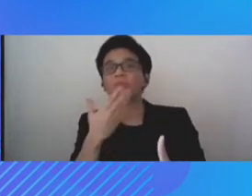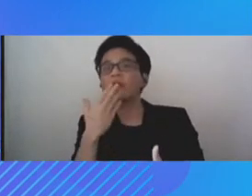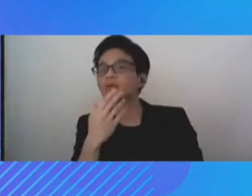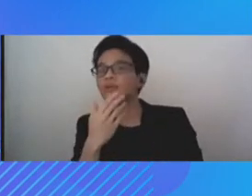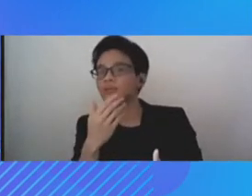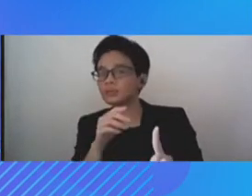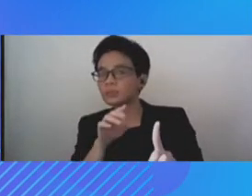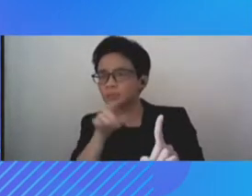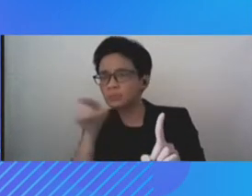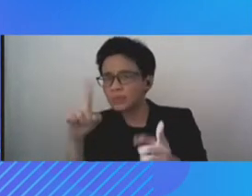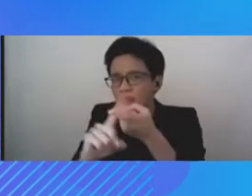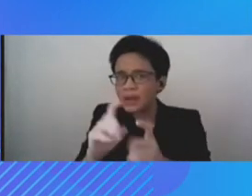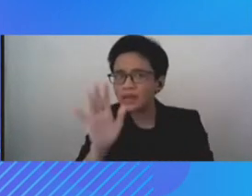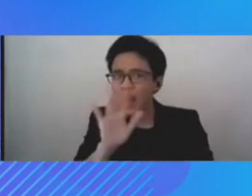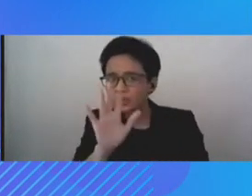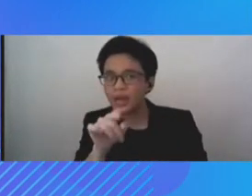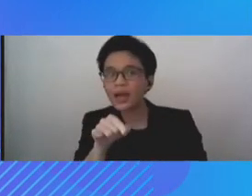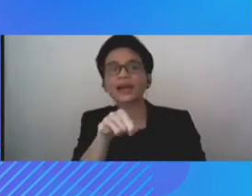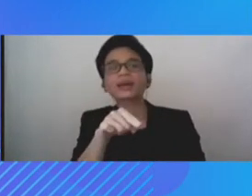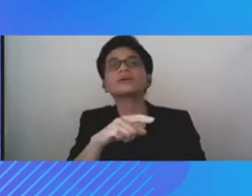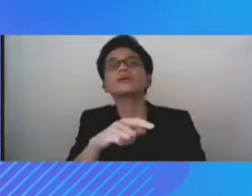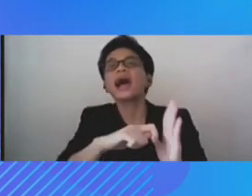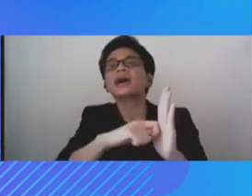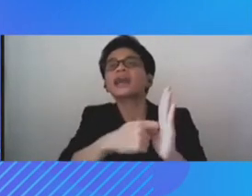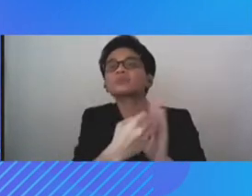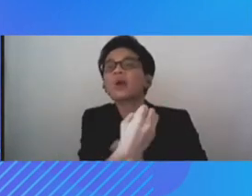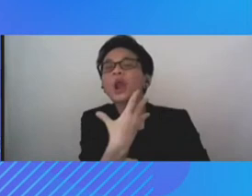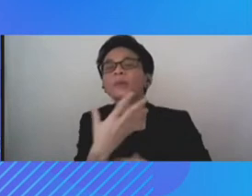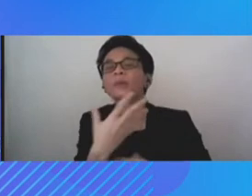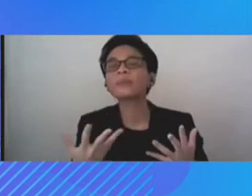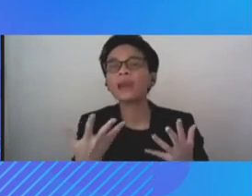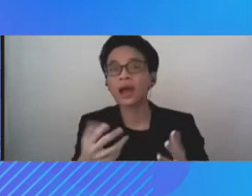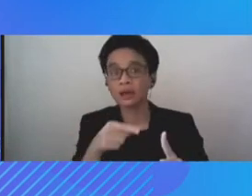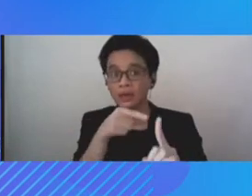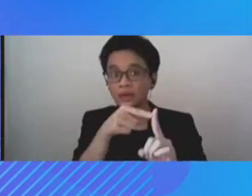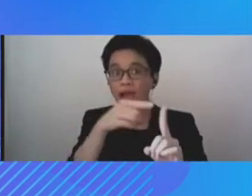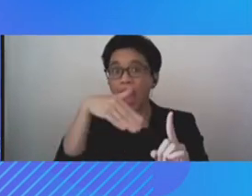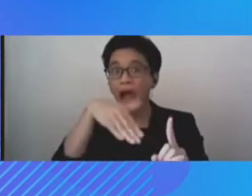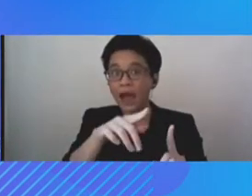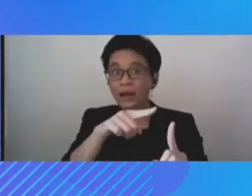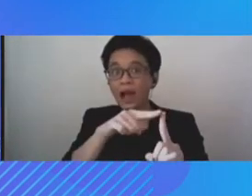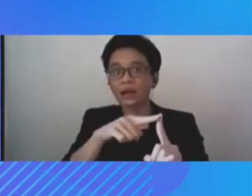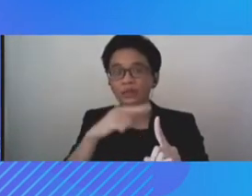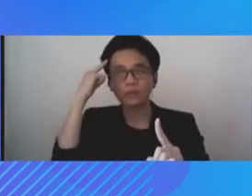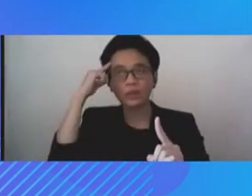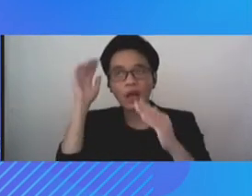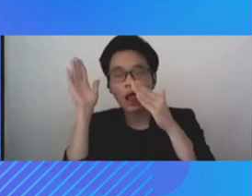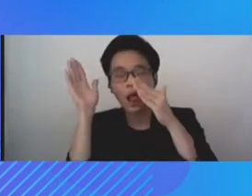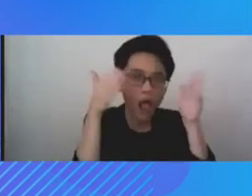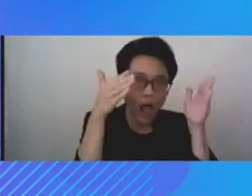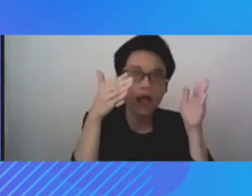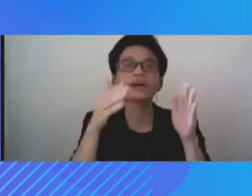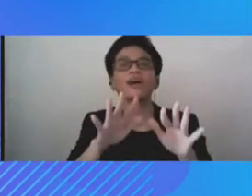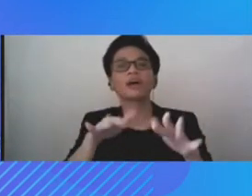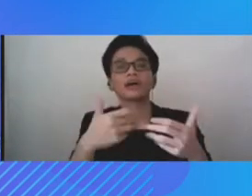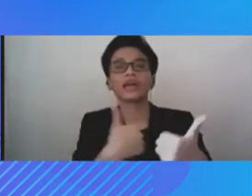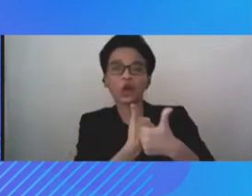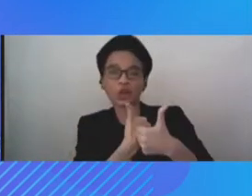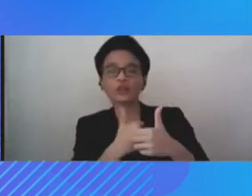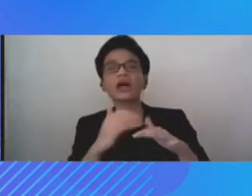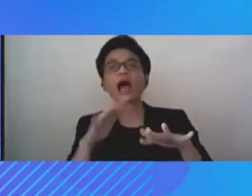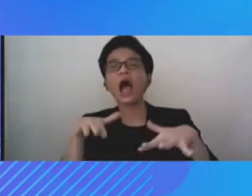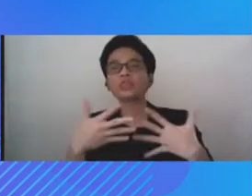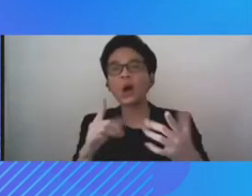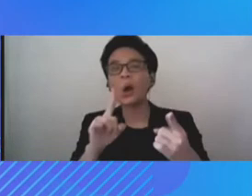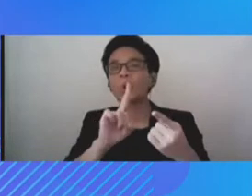apa. Apakah dia akan terpengaruh oleh kalimat saya, atau dia akan tetap berteman. Lihat, karena saya harus tahu kan